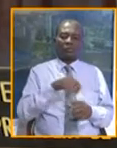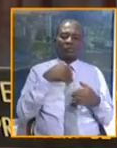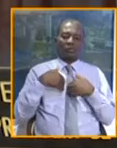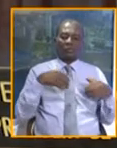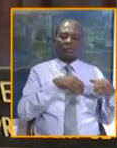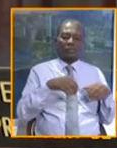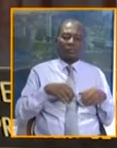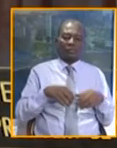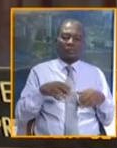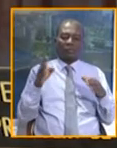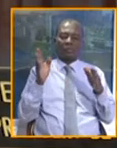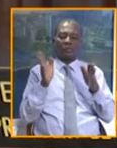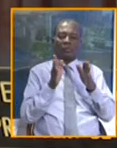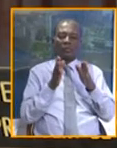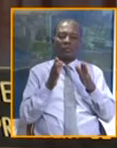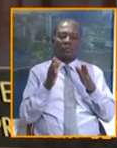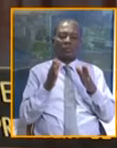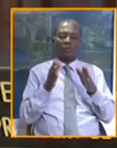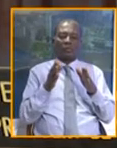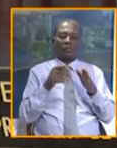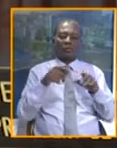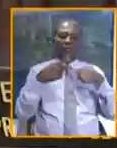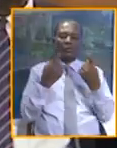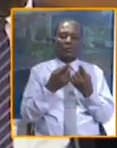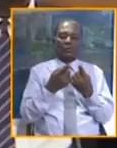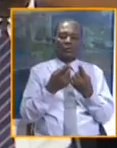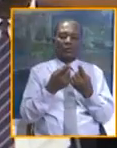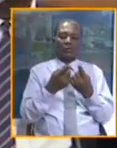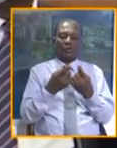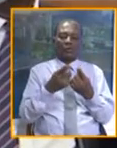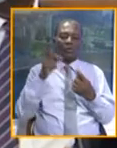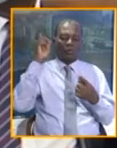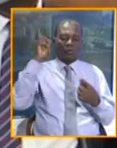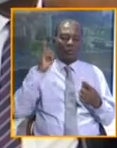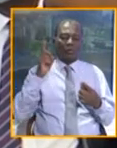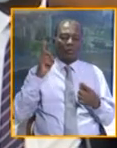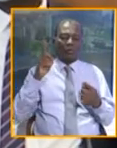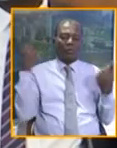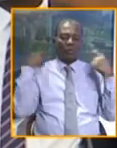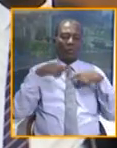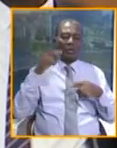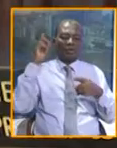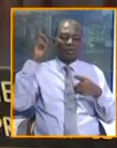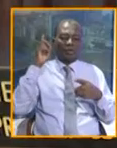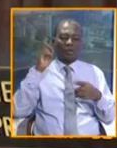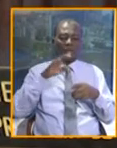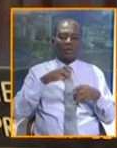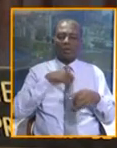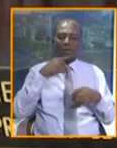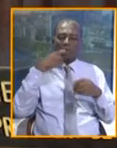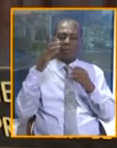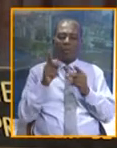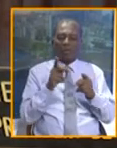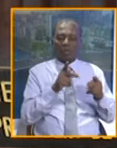aux consultations des groupes parlementaires. Au cours de ces consultations, j'ai